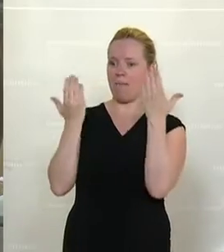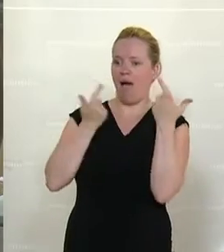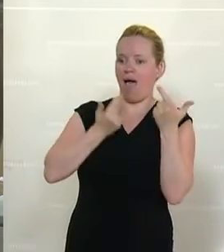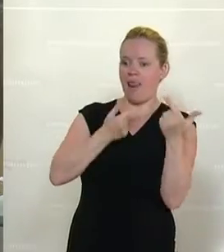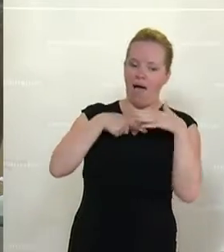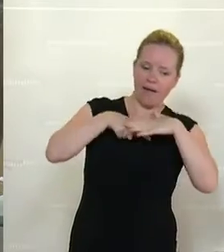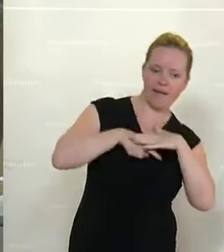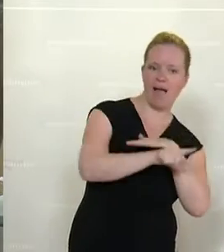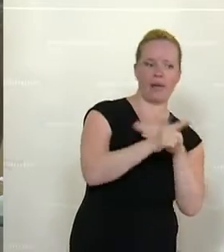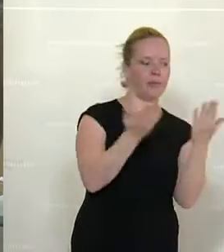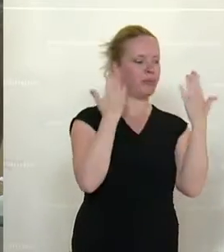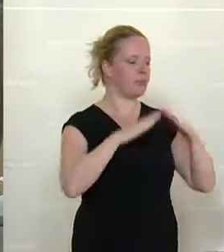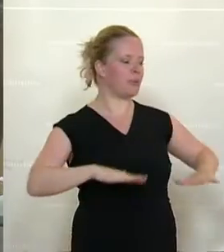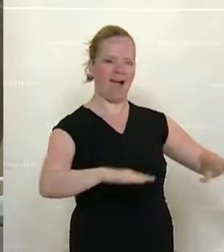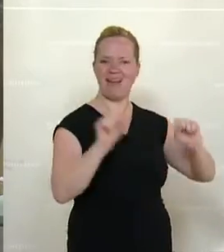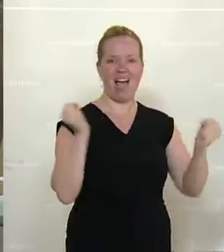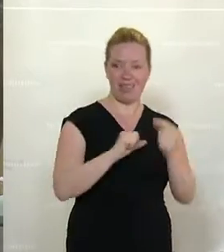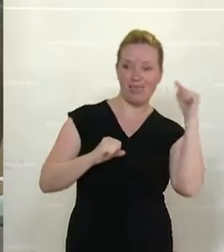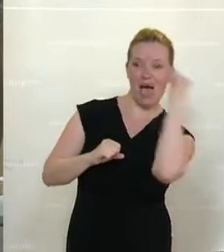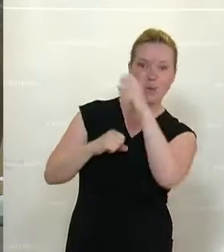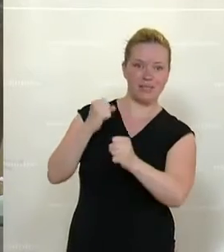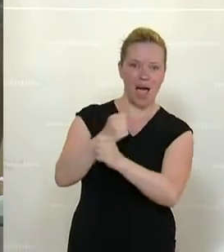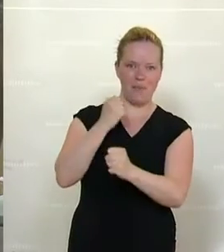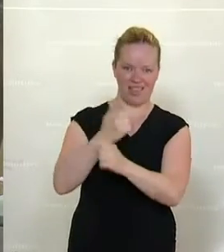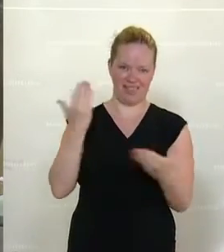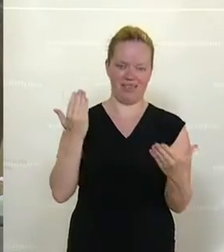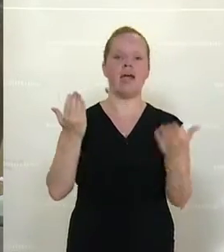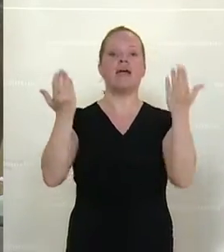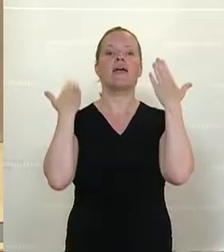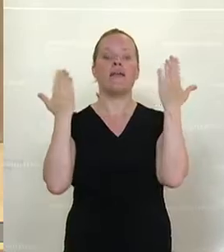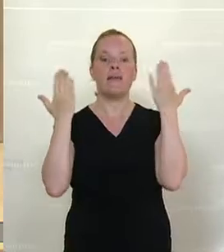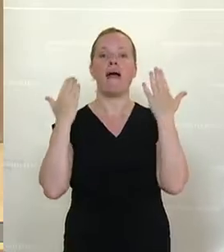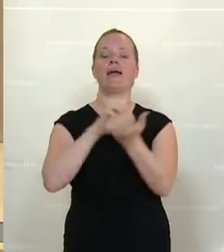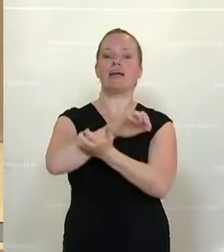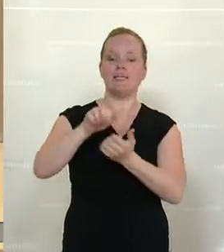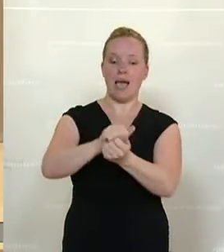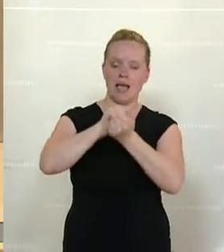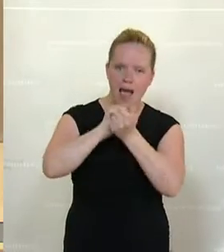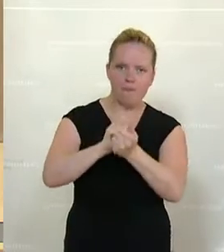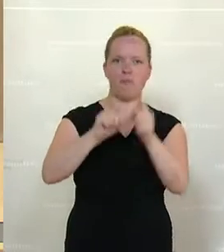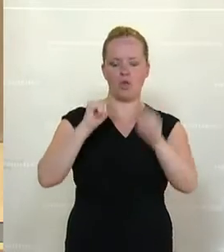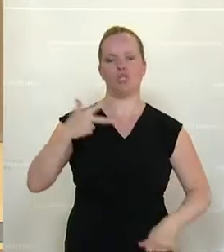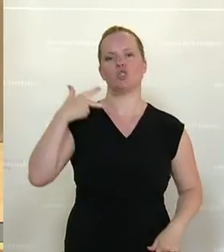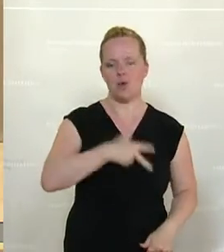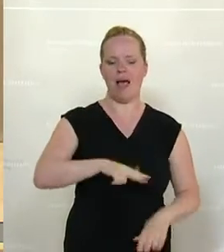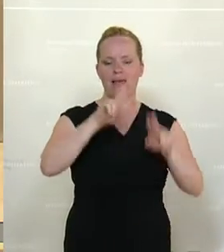gekühlte Anlage, sondern die draußen sind. Das heißt, der Kampf gegen die Klimakrise ist der Kampf für soziale Gerechtigkeit.